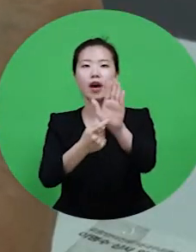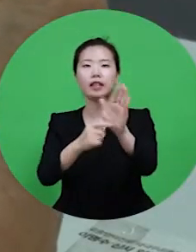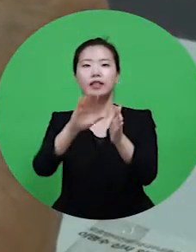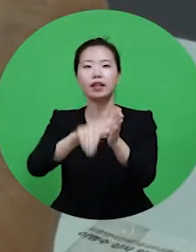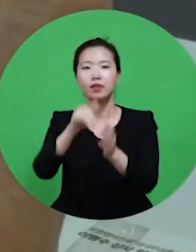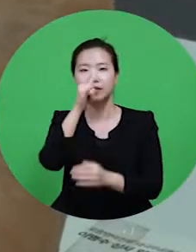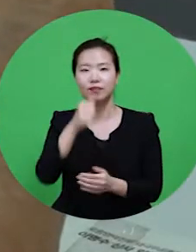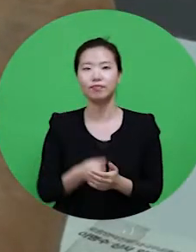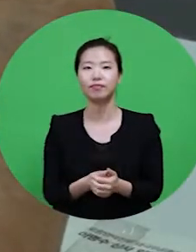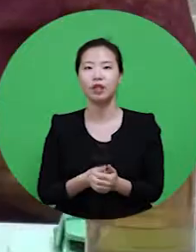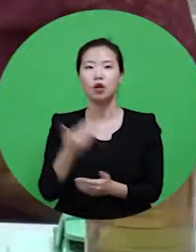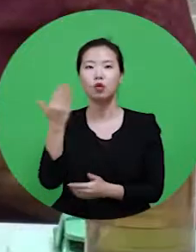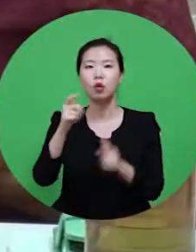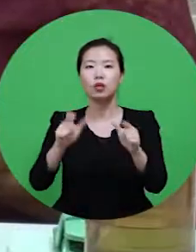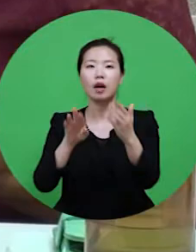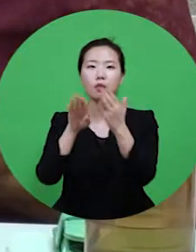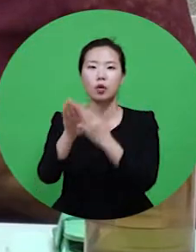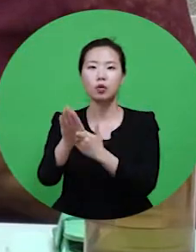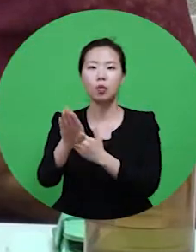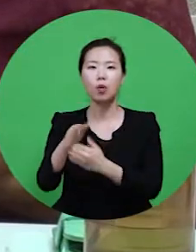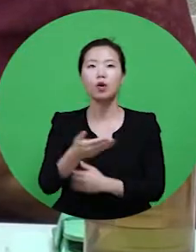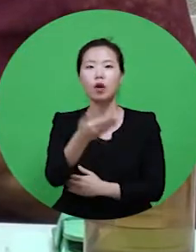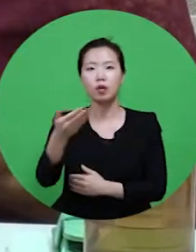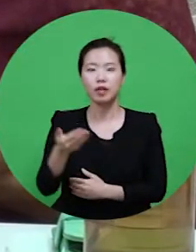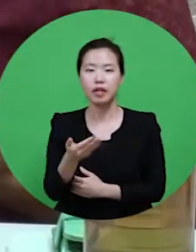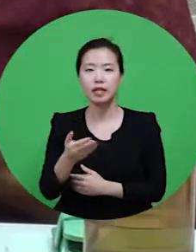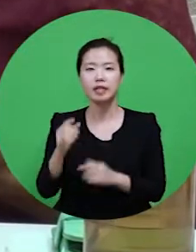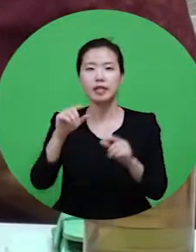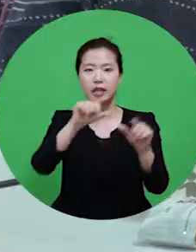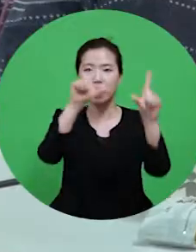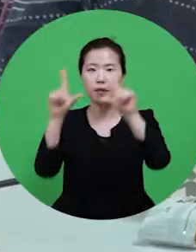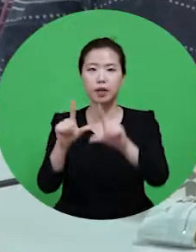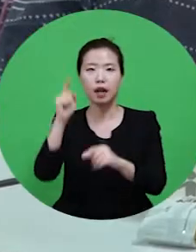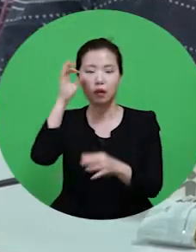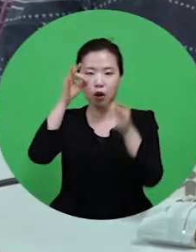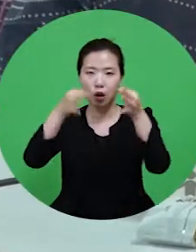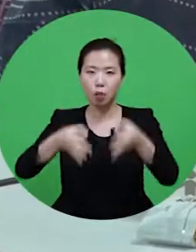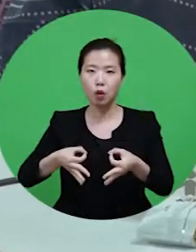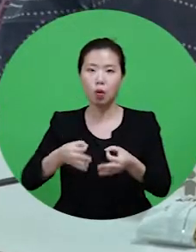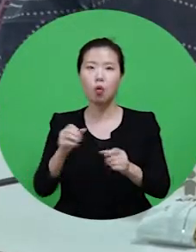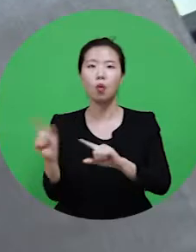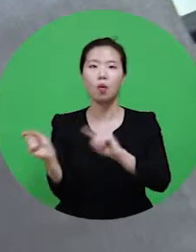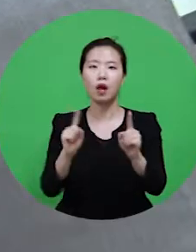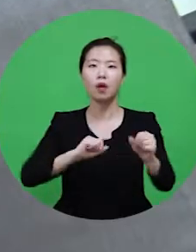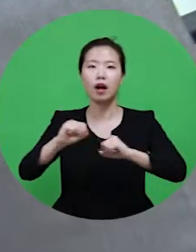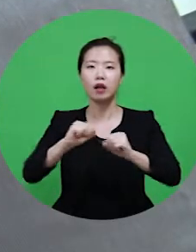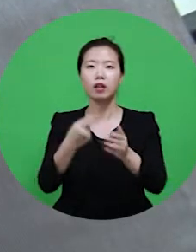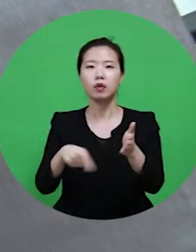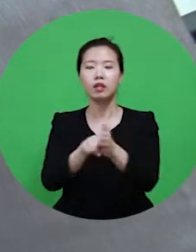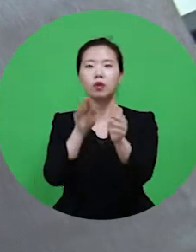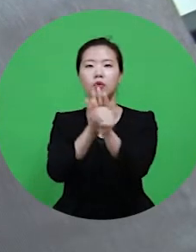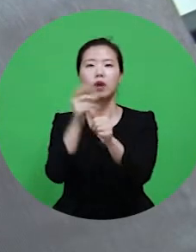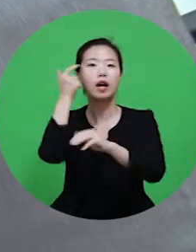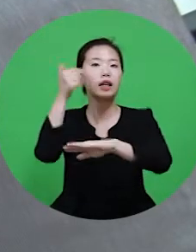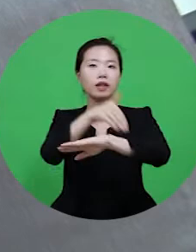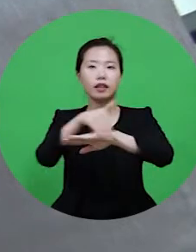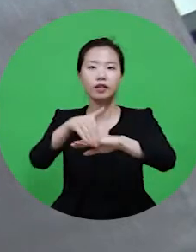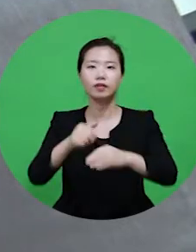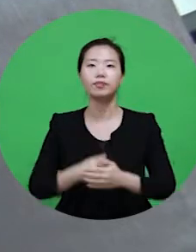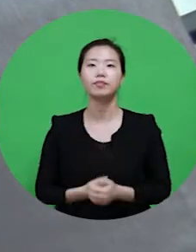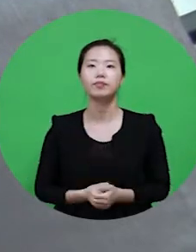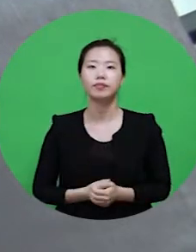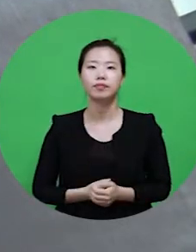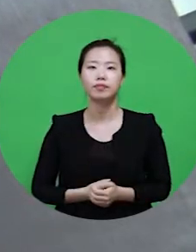시간도 가졌습니다. 구로구는 앞으로 구민들이 자신의 삶을 한 번 더 돌아보며 활력을 찾을 수 있도록 노력할